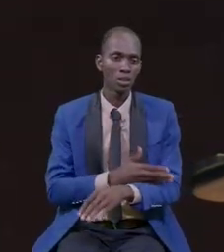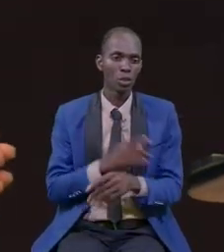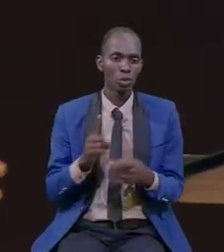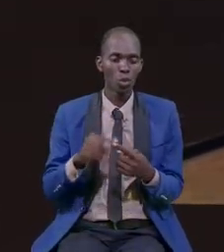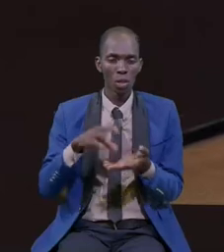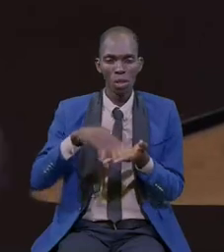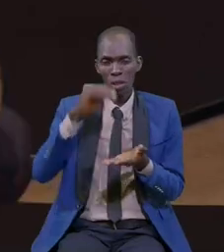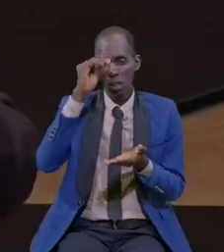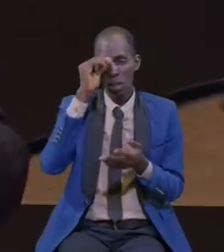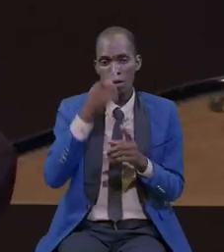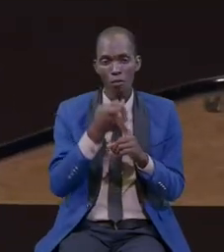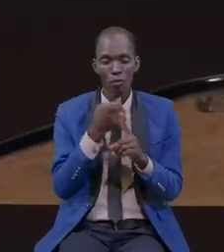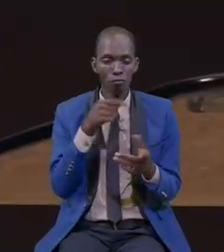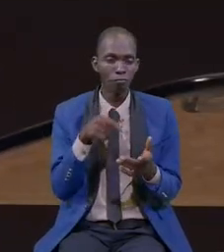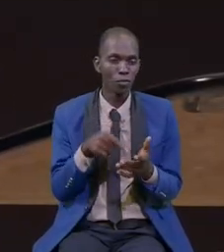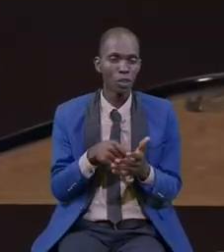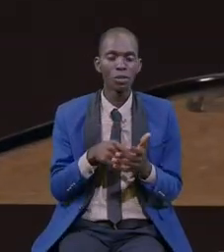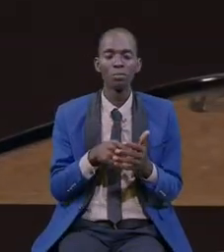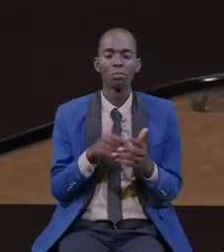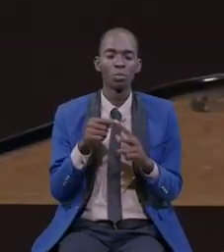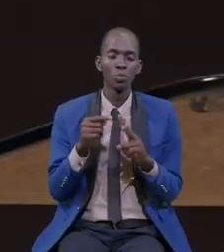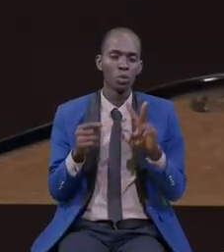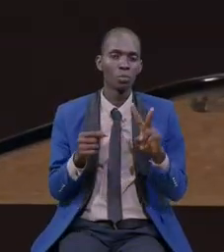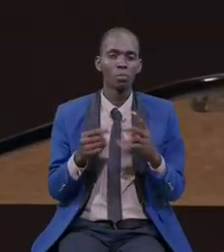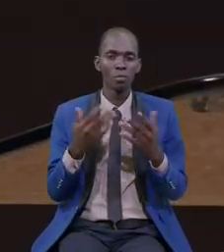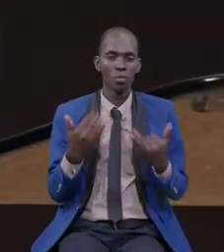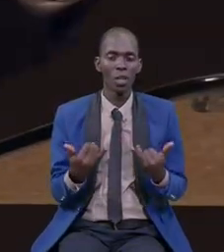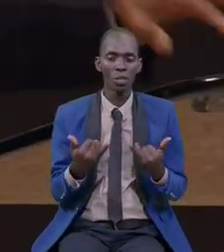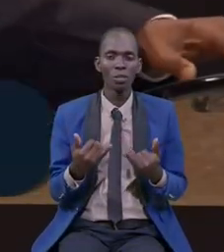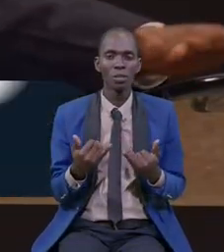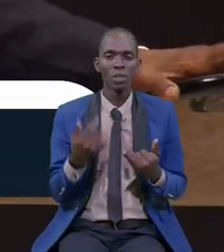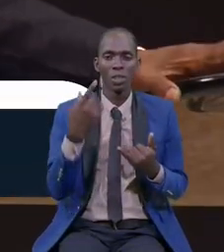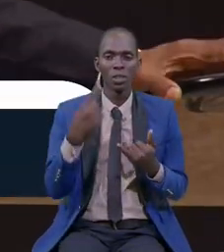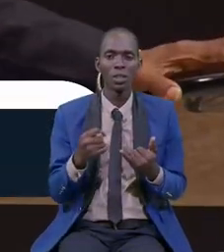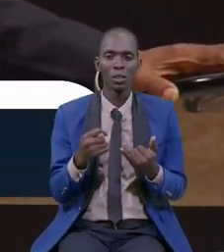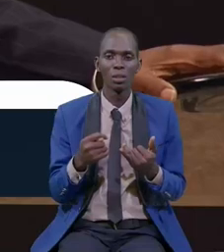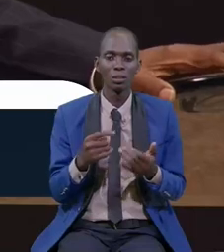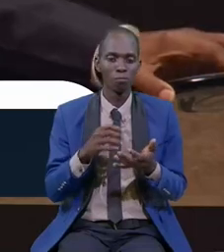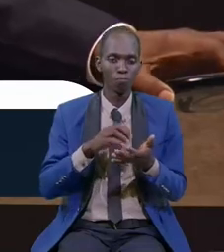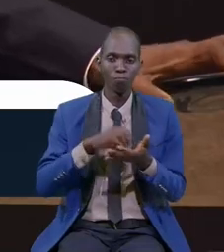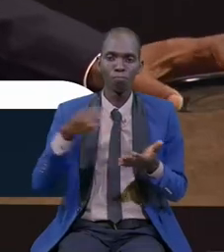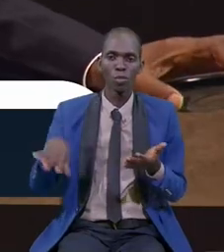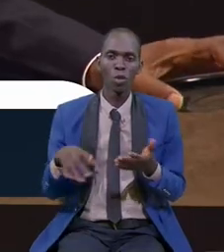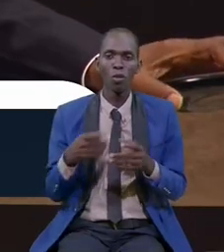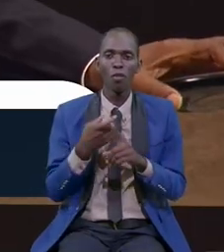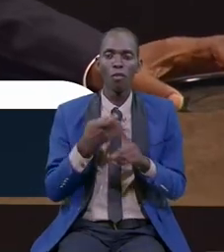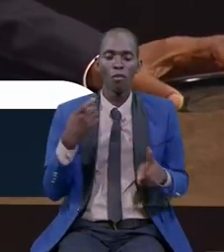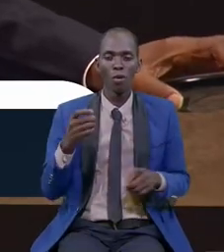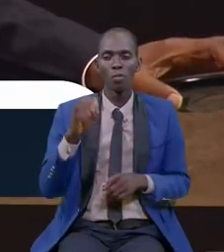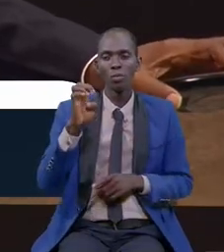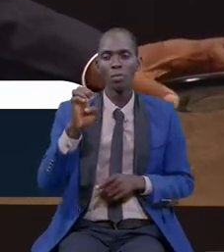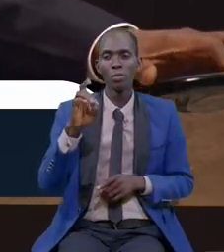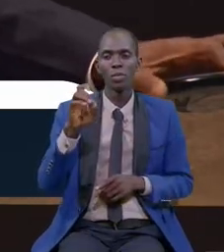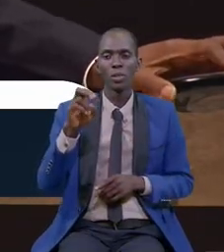le sous-titre 1 c'est l'expulsion loin du jardin d'Eden à travers la